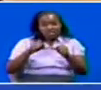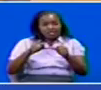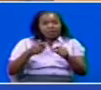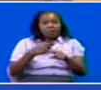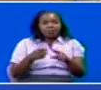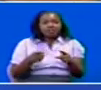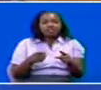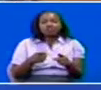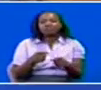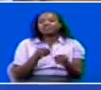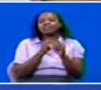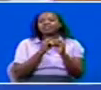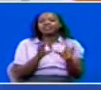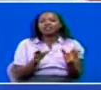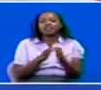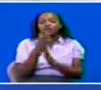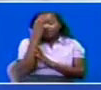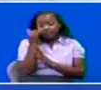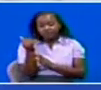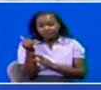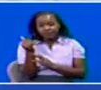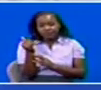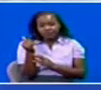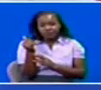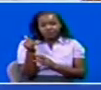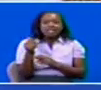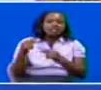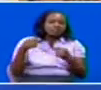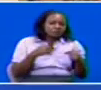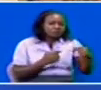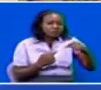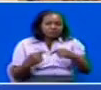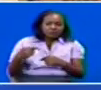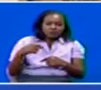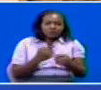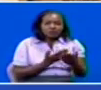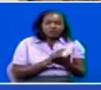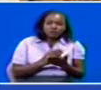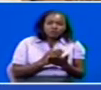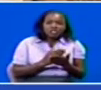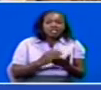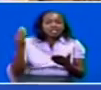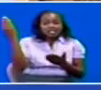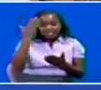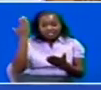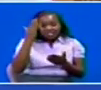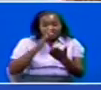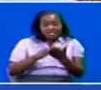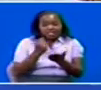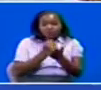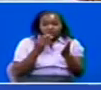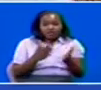hilo halifanyiki, kisa na maana kikiwa mvutano uliopo baina ya wahadhiri na waajiri wao kuhusu